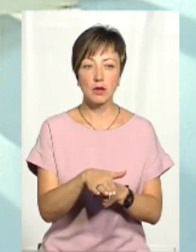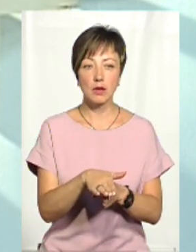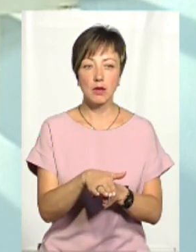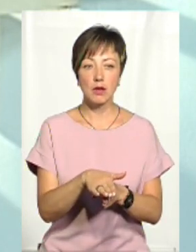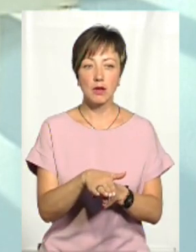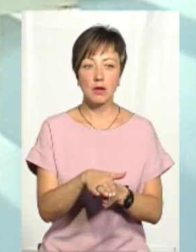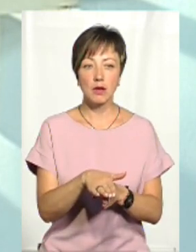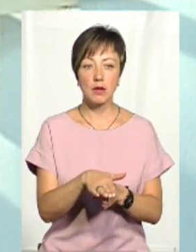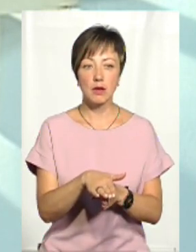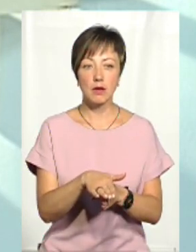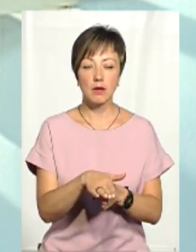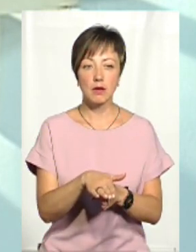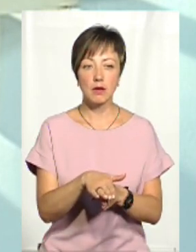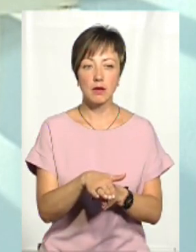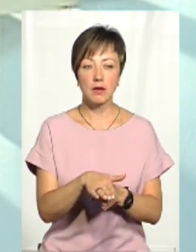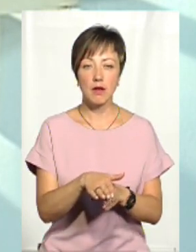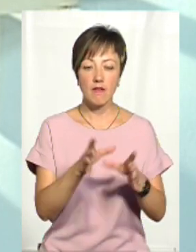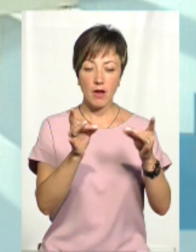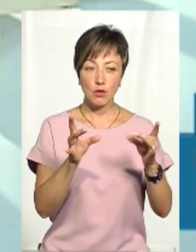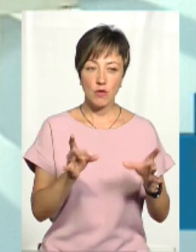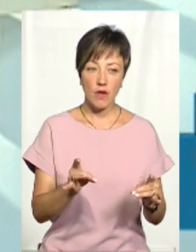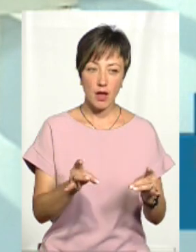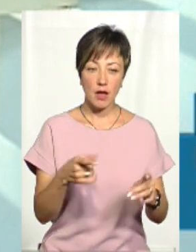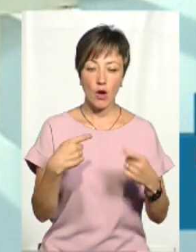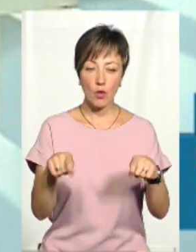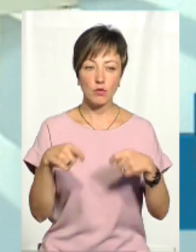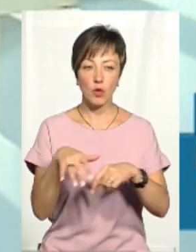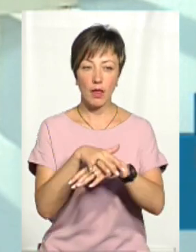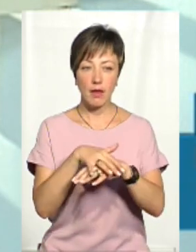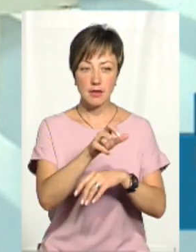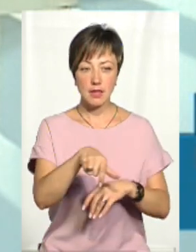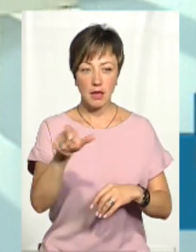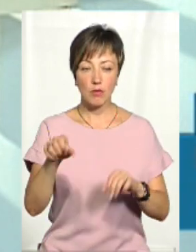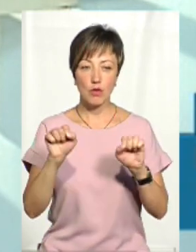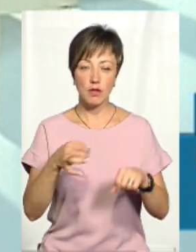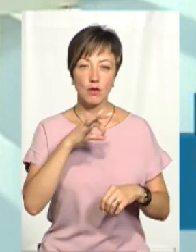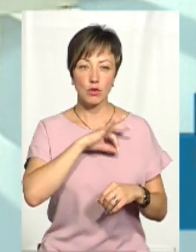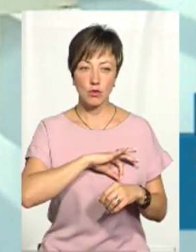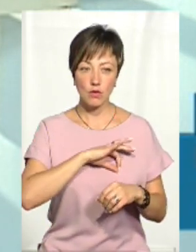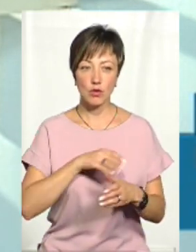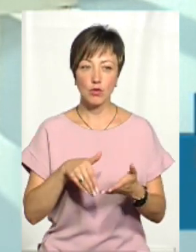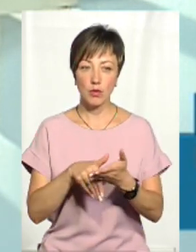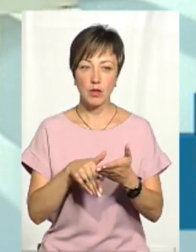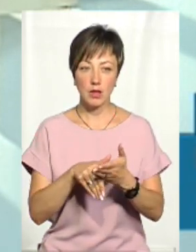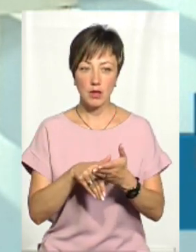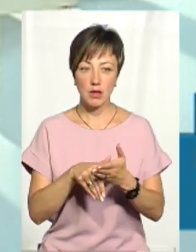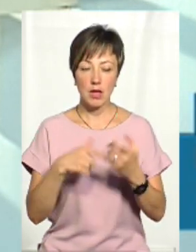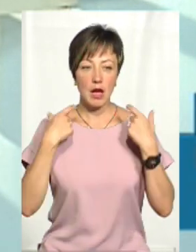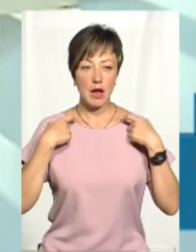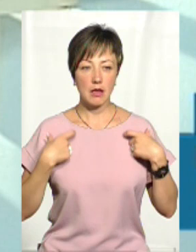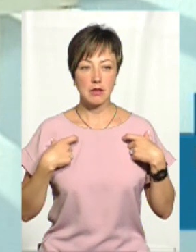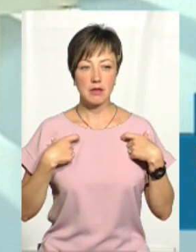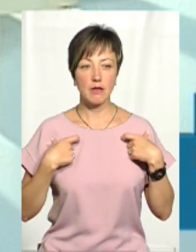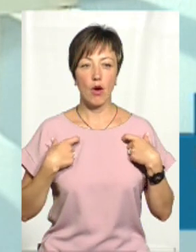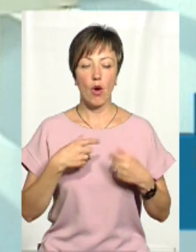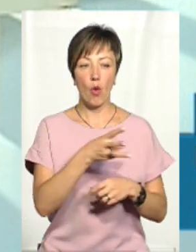дотримуючись, є фасування для роздрібного продажу населення, можна використовувати за допомогою ранцевих оприскувачів